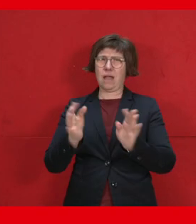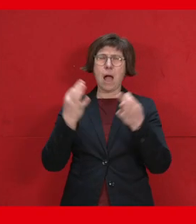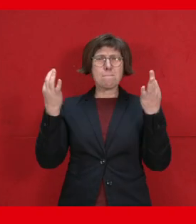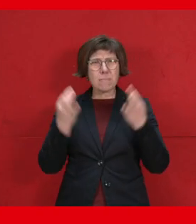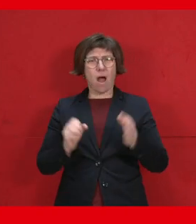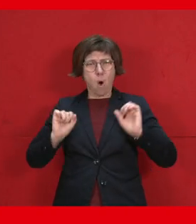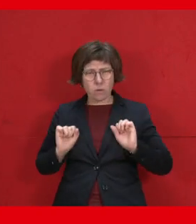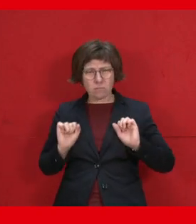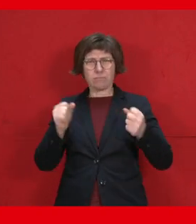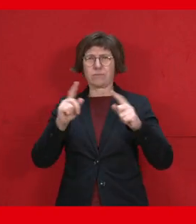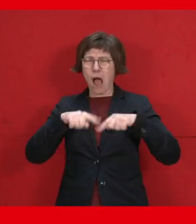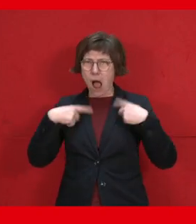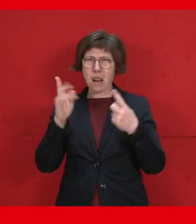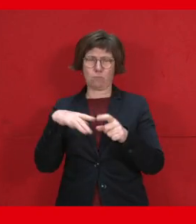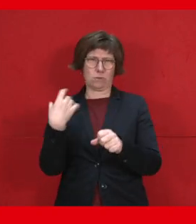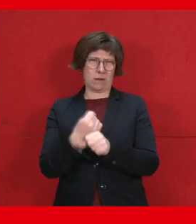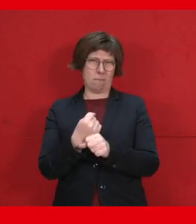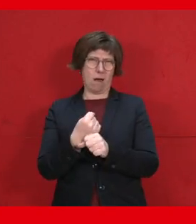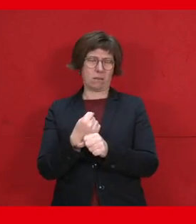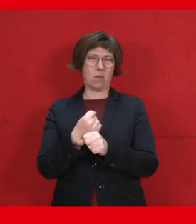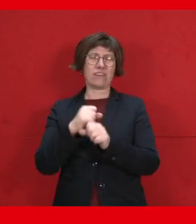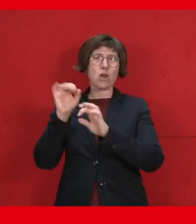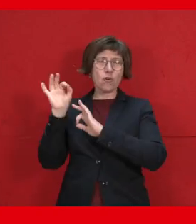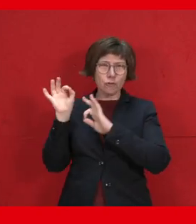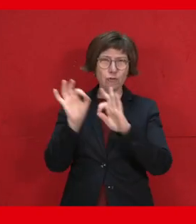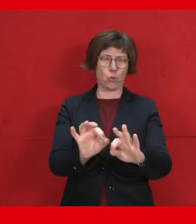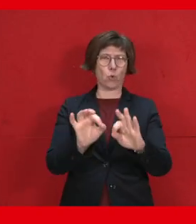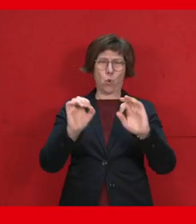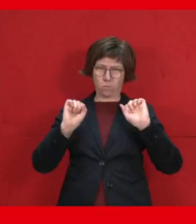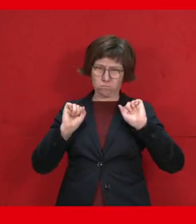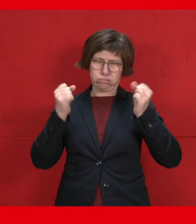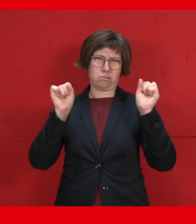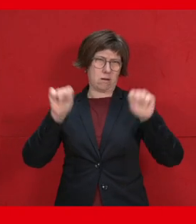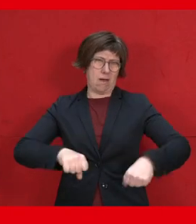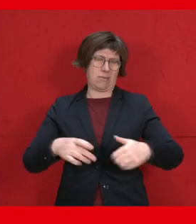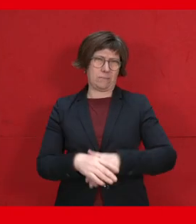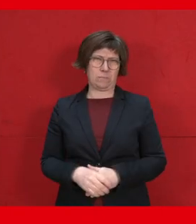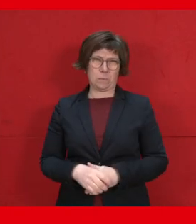ist, der wir uns alle unterziehen müssen. Und das setzt Führung und Leadership voraus.